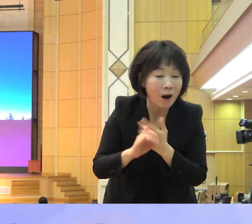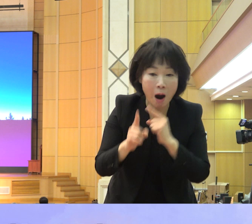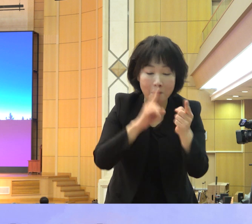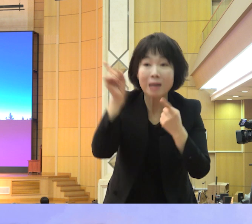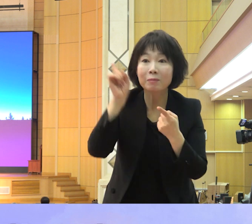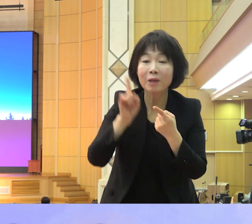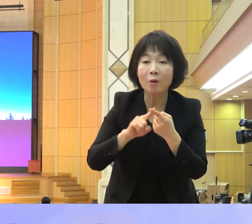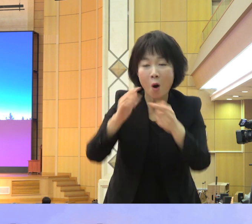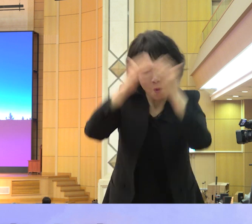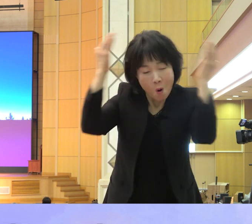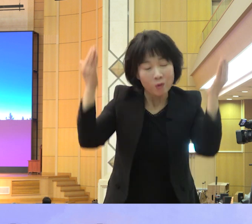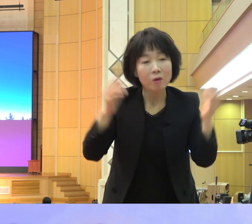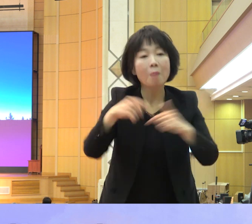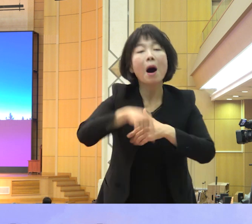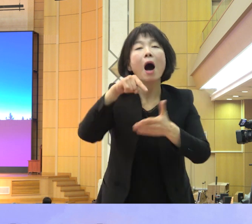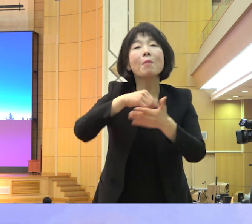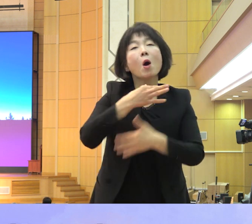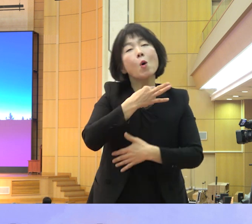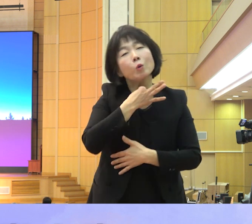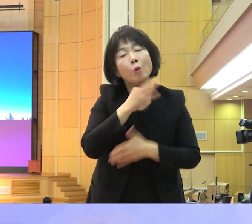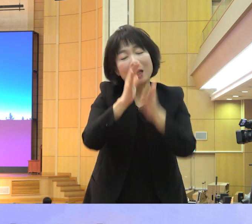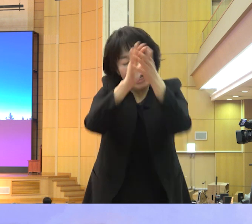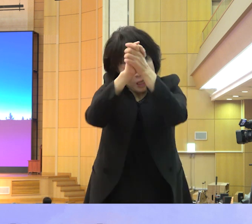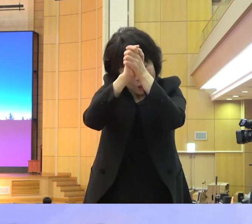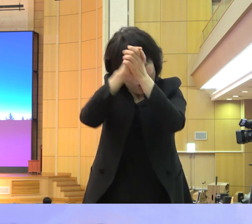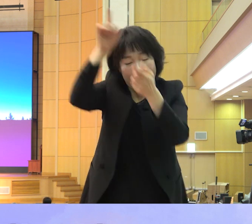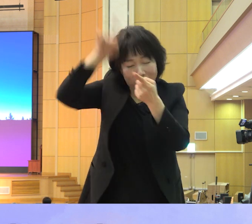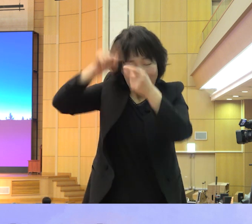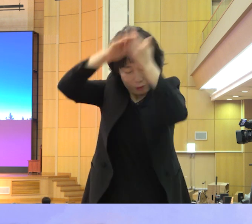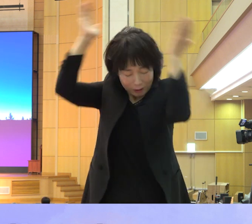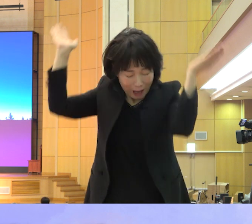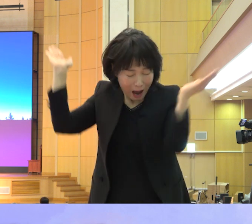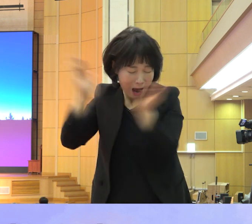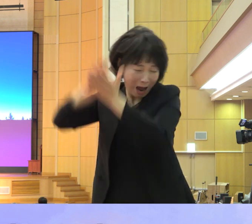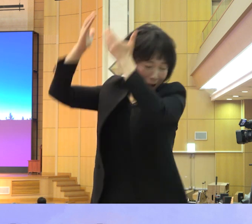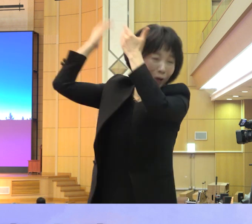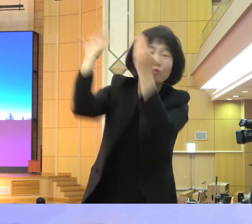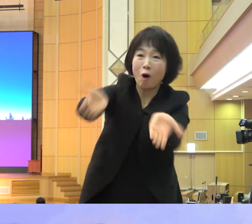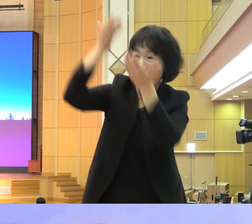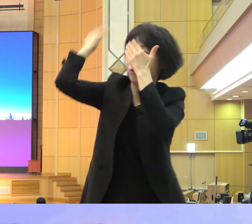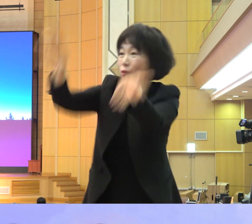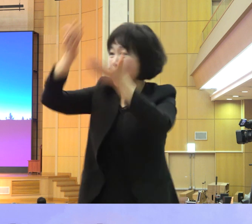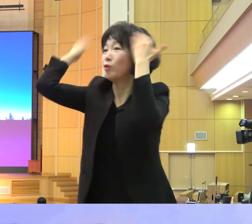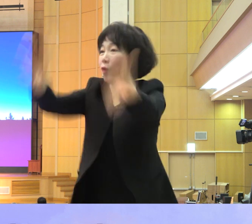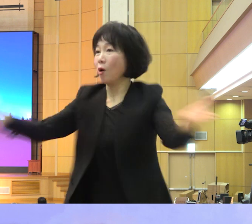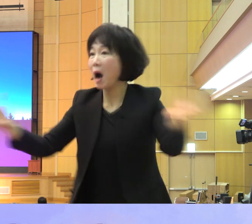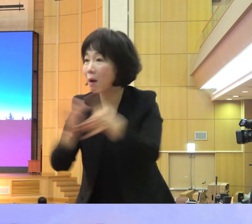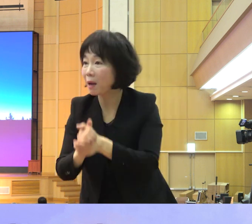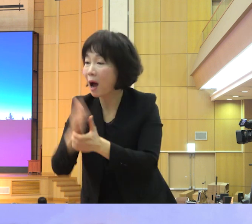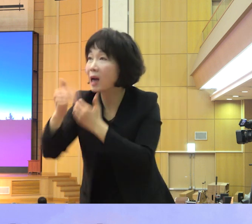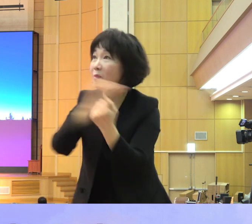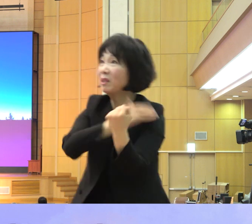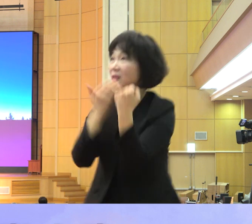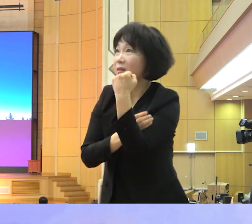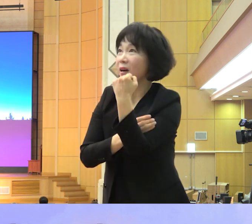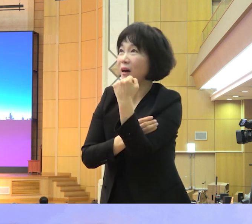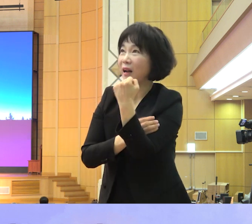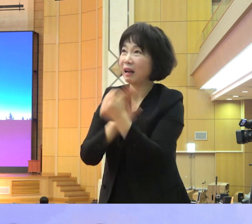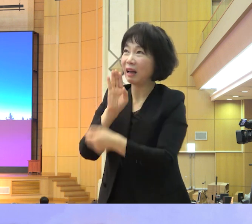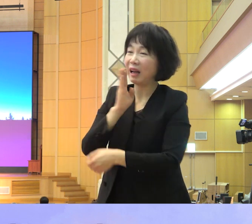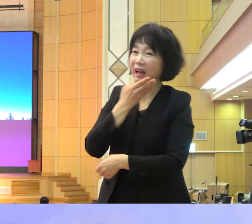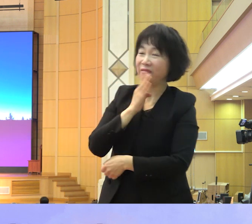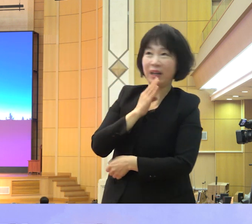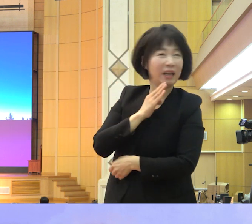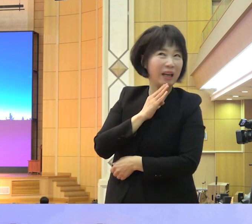본문 말씀 보니까 온갖 구하는 것이나 무엇을 구하든지 주님의 능력을 믿지 아니하고 주님의 능력이